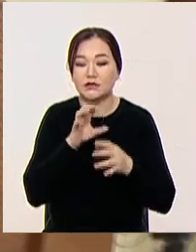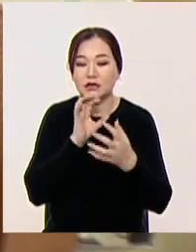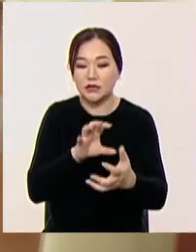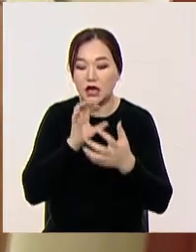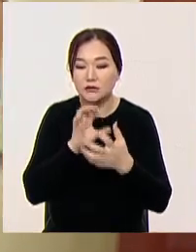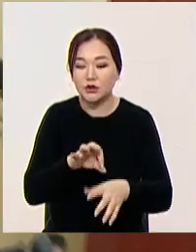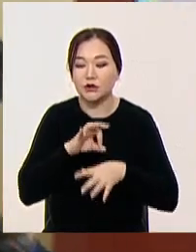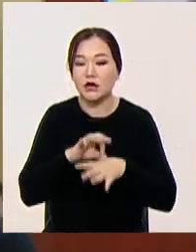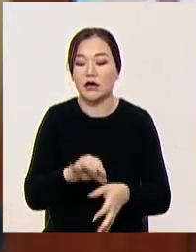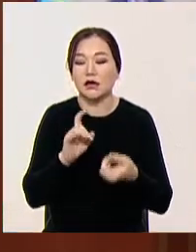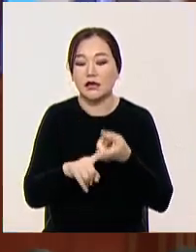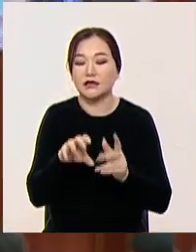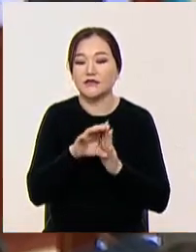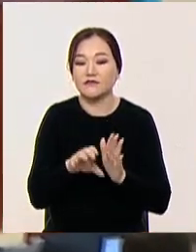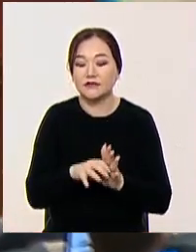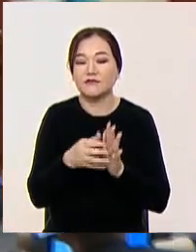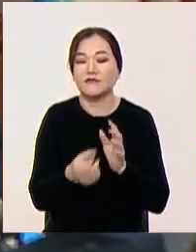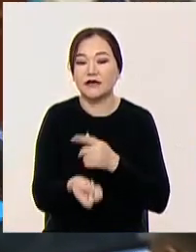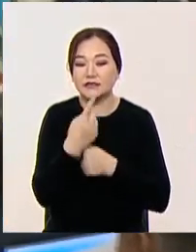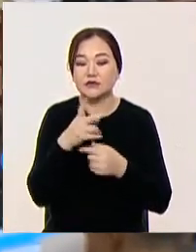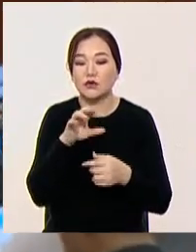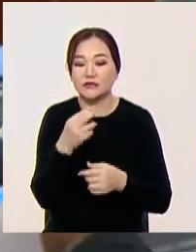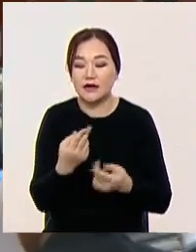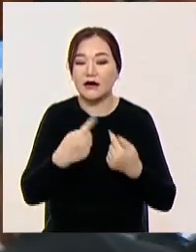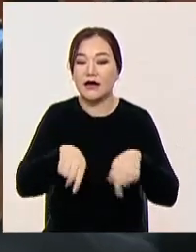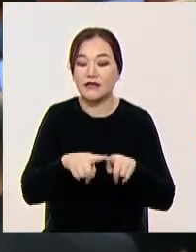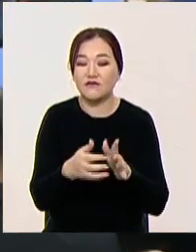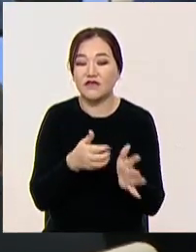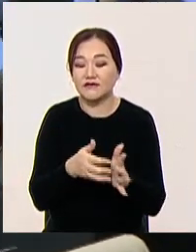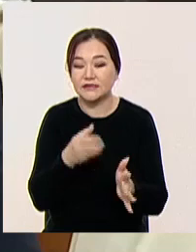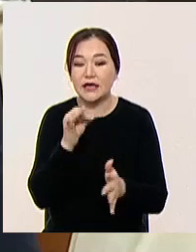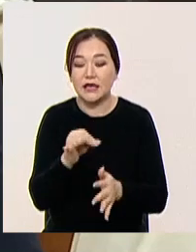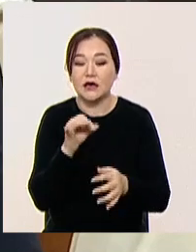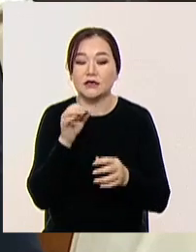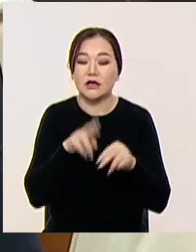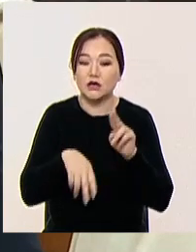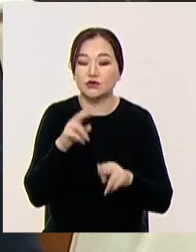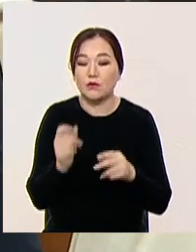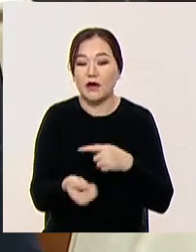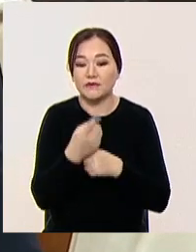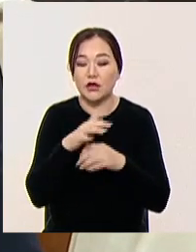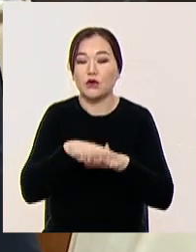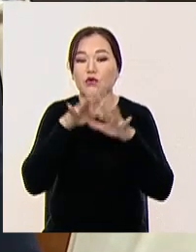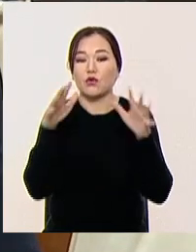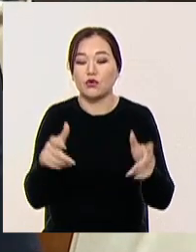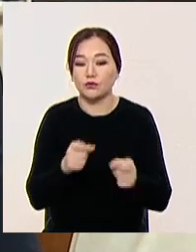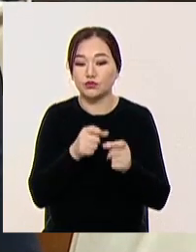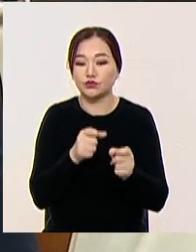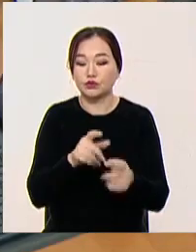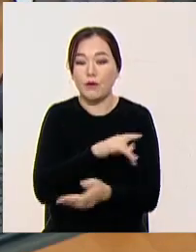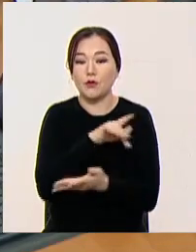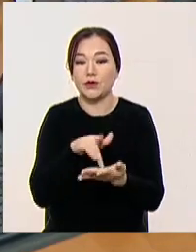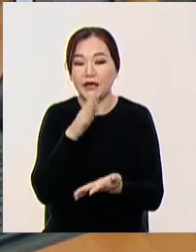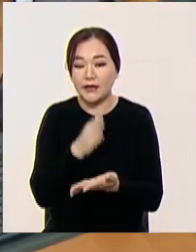систему. Возник дефицит инфраструктурных и социальных объектов. Появилась хаотичная застройка и горы мусора. У мегаполисов